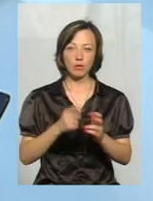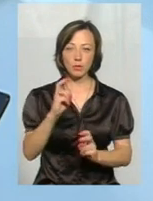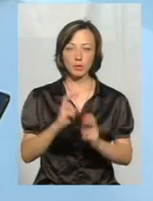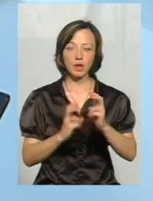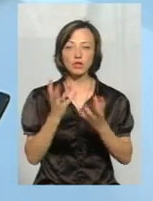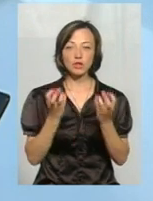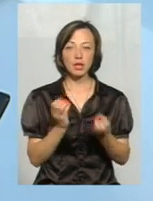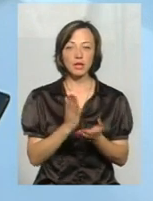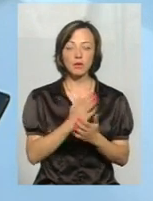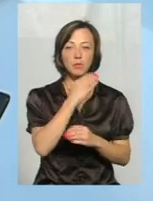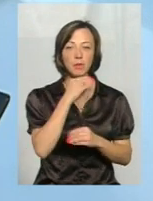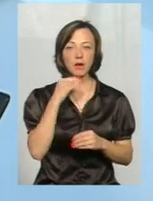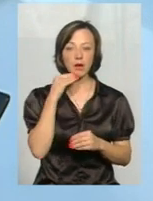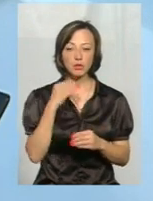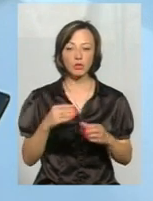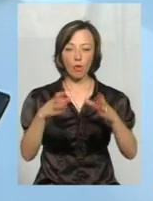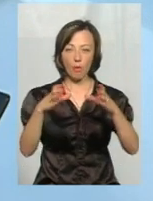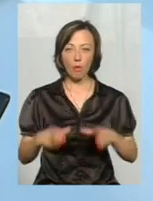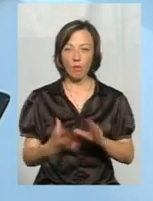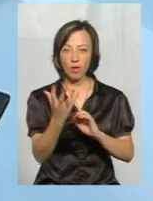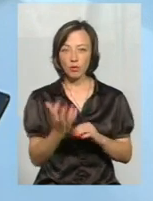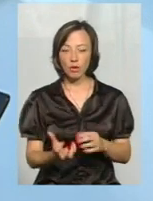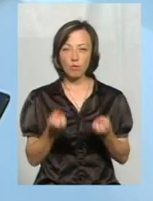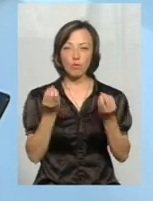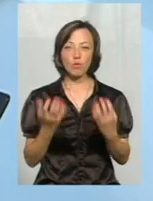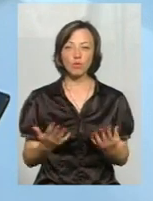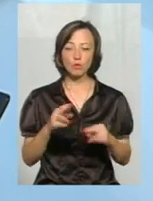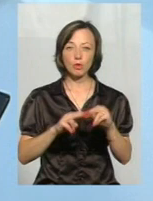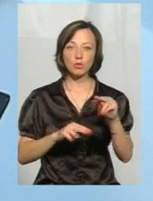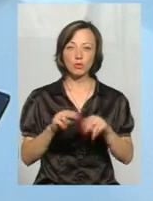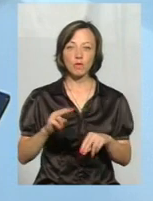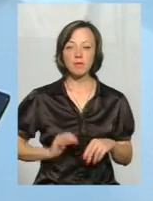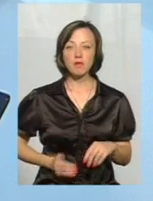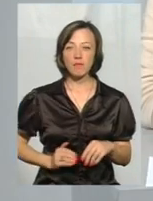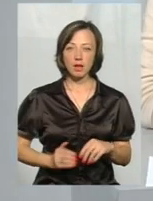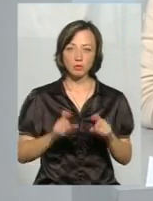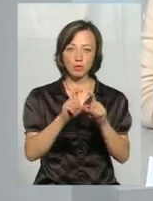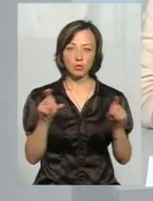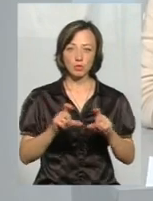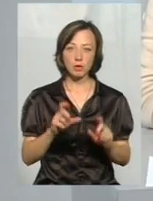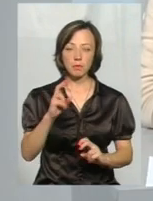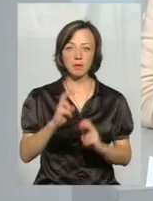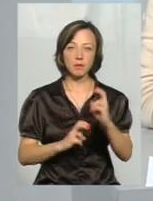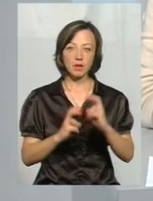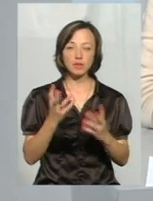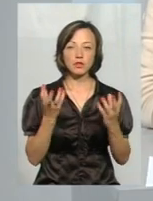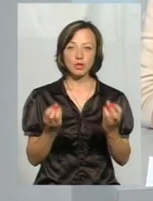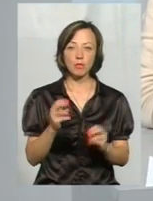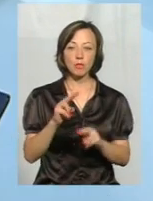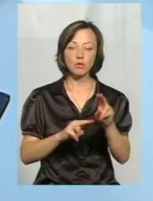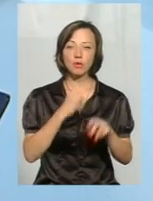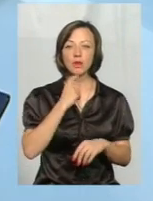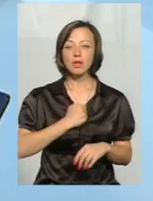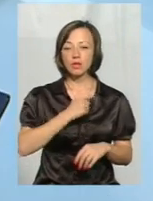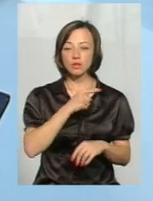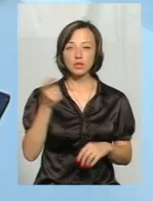підприємства. Є ще багато колекторів і мереж, які просто побудовані приватними структурами, підприємствами, і ще побудовані за радянських